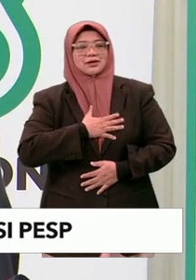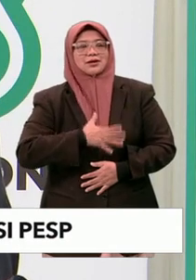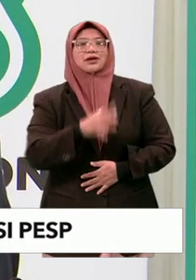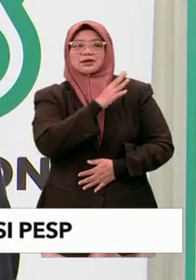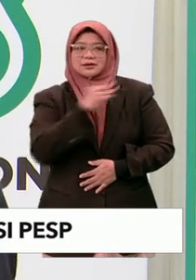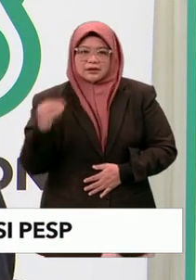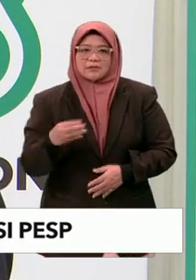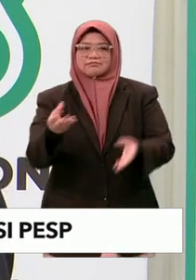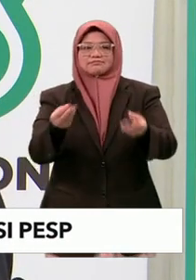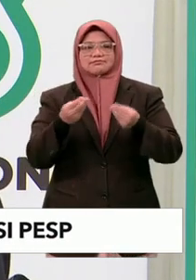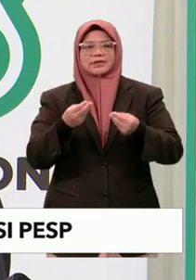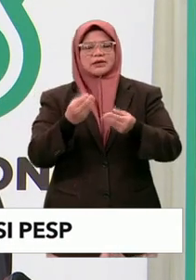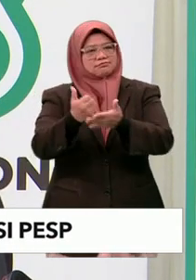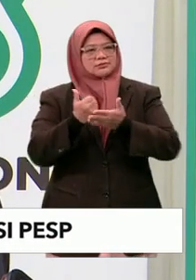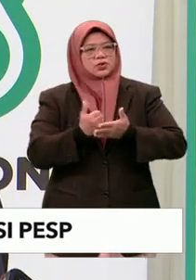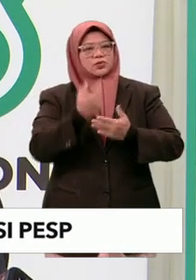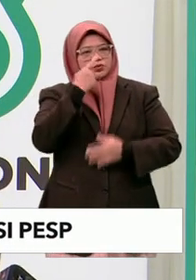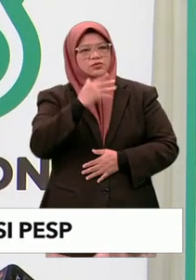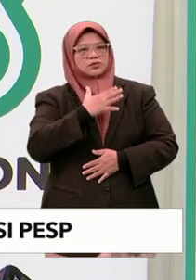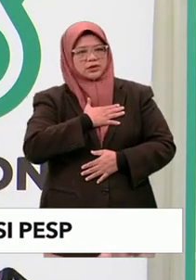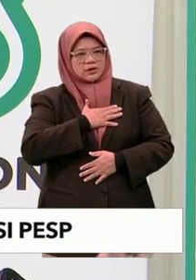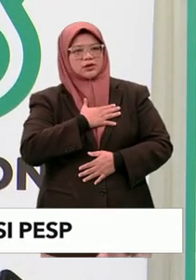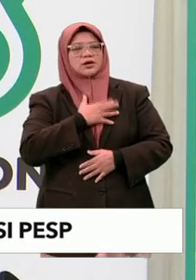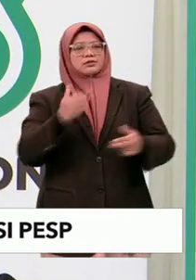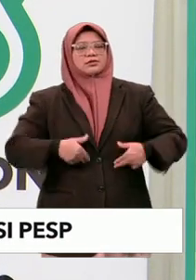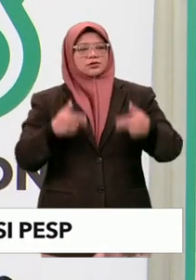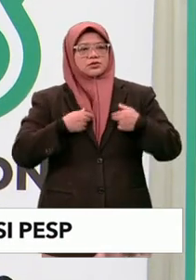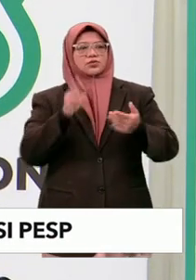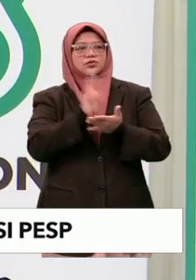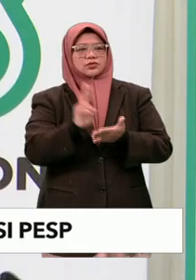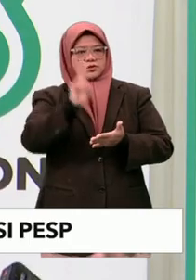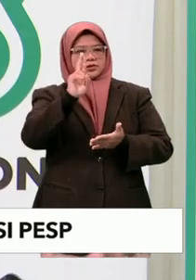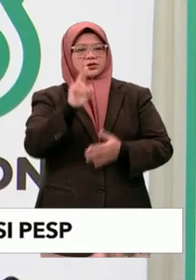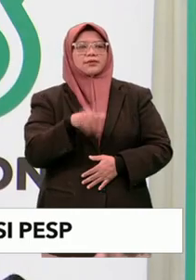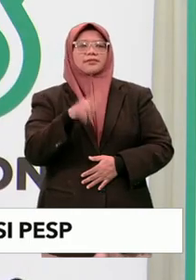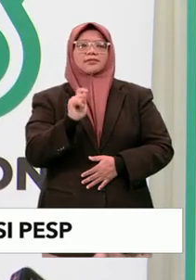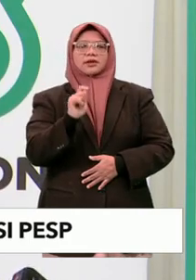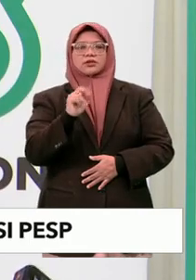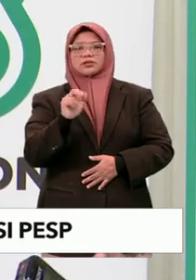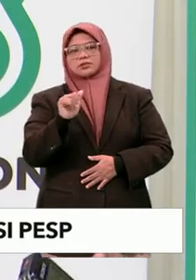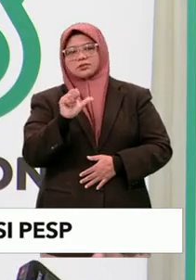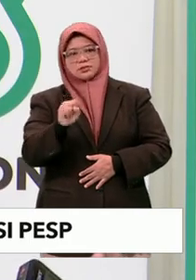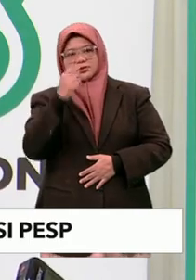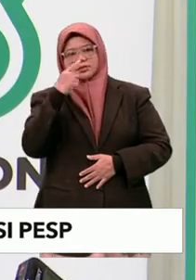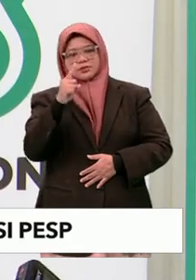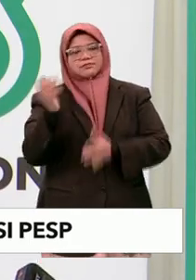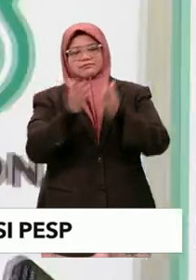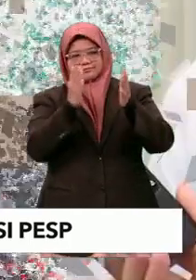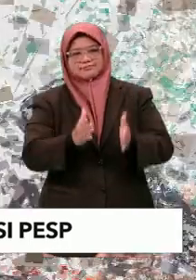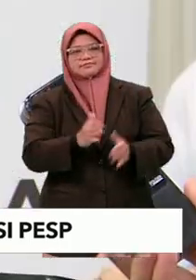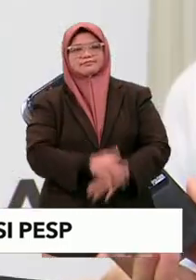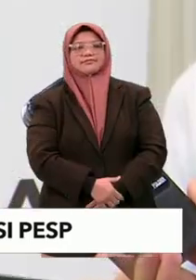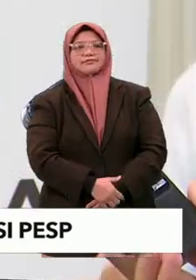sedikit sebanyak membantu saya untuk menyara hidup saya di Universiti Teknologi Petronas sebagai pelajar di sana